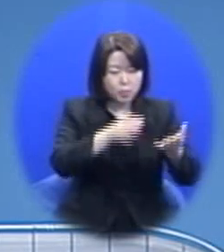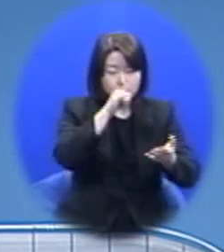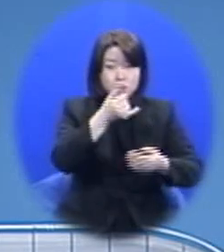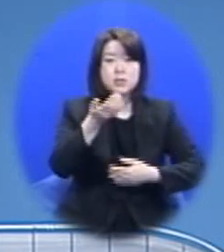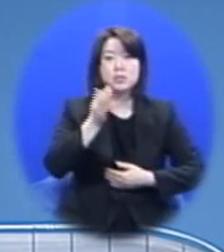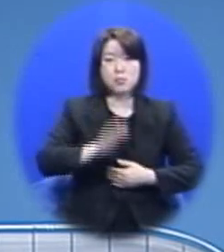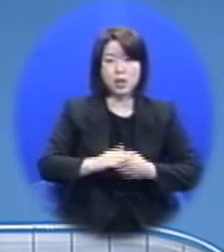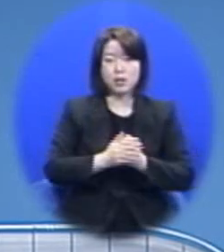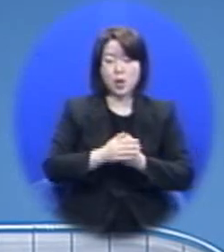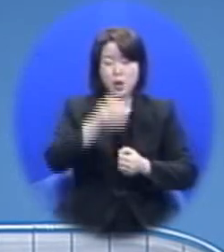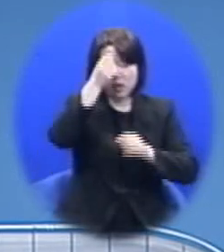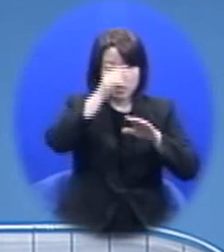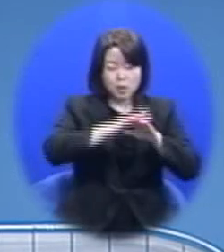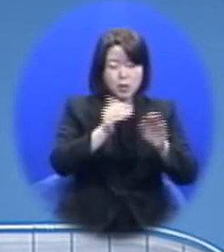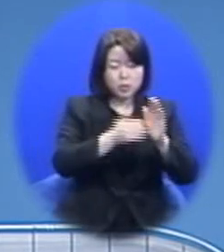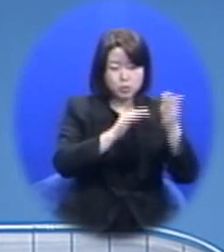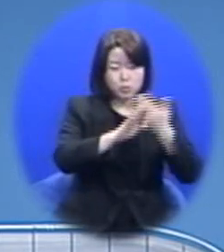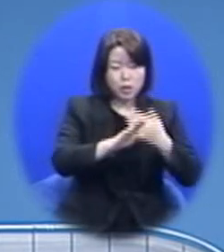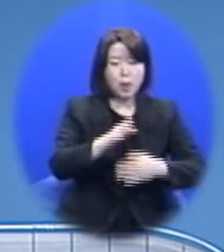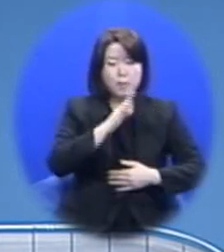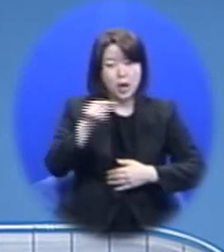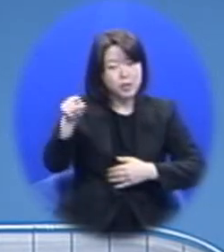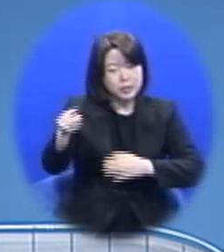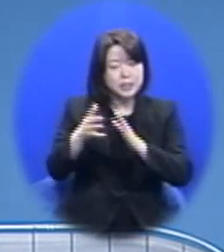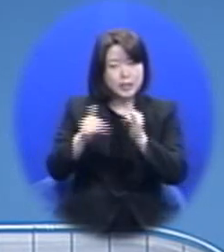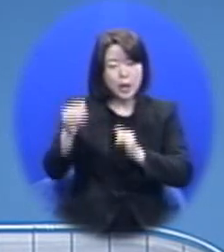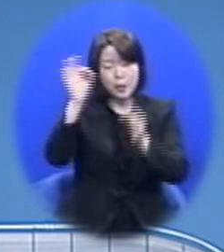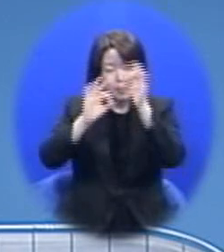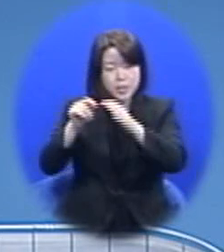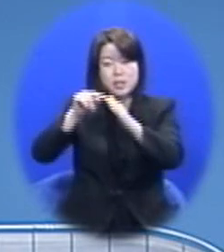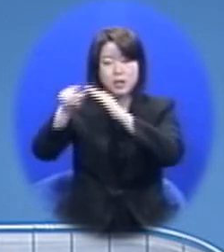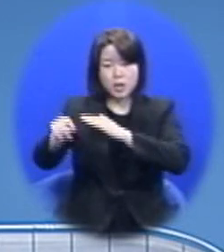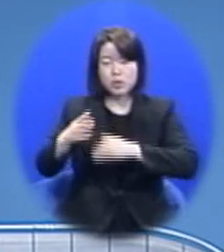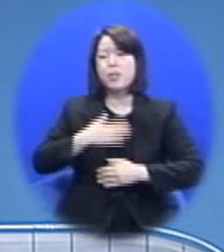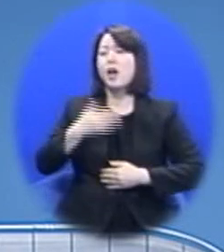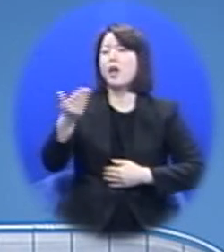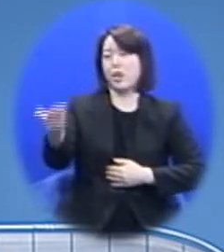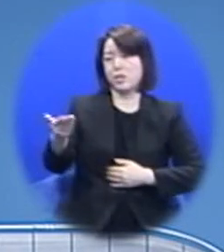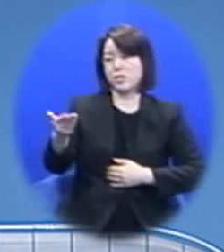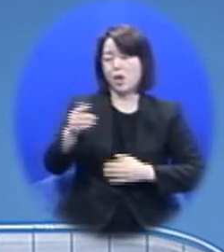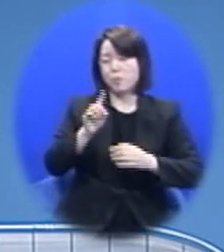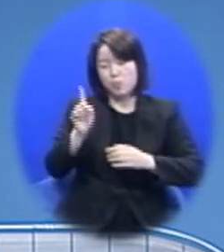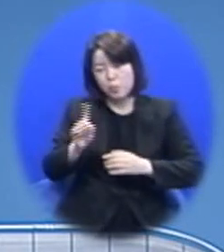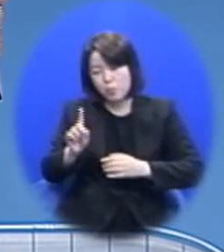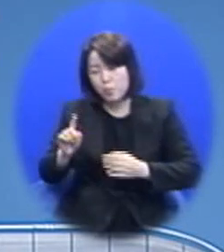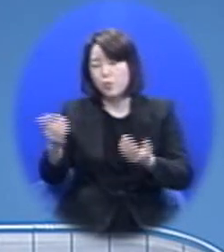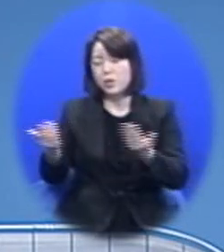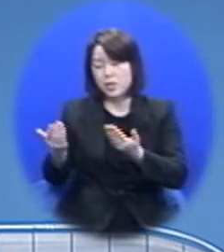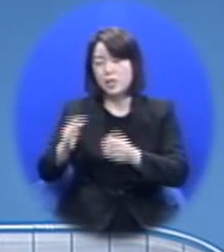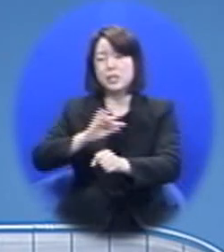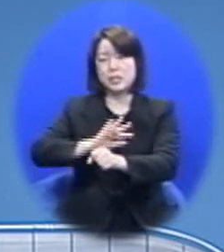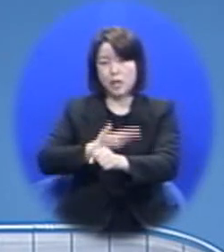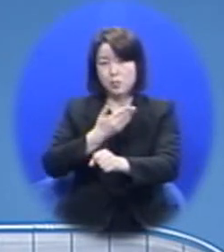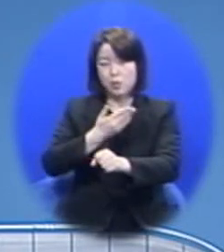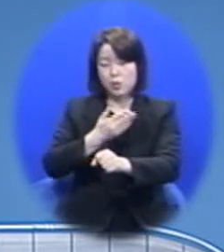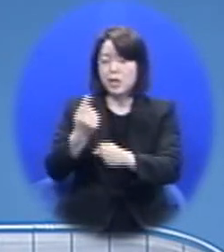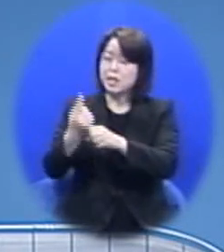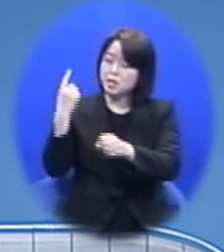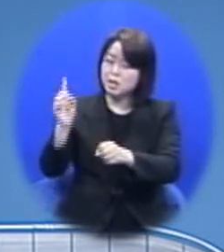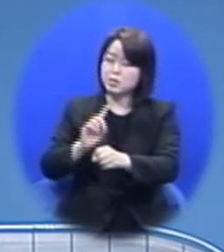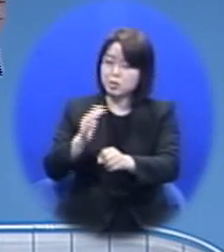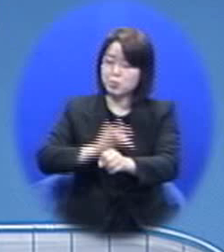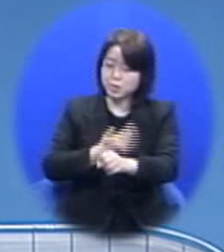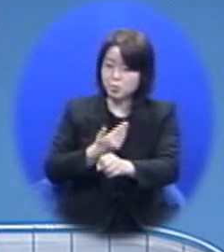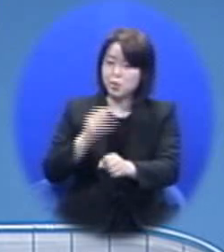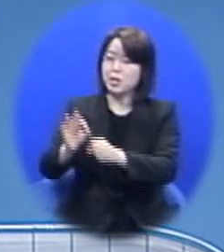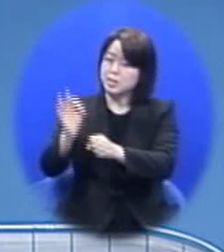끝나면 바로 그 사람에게로 찾아가서 내가 당신에게 이런 잘못을 했습니다. 1년 전에 내가 이런 잘못했습니다. 10년